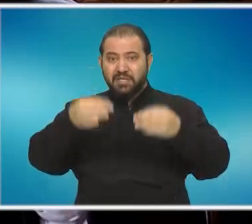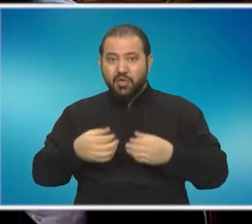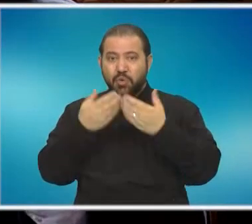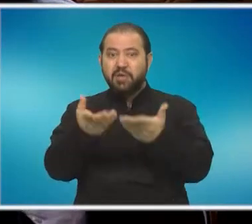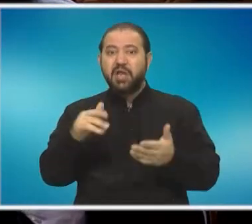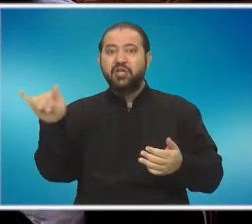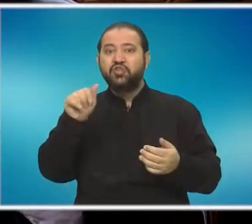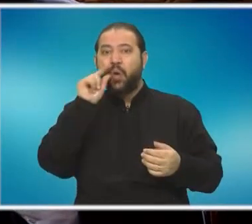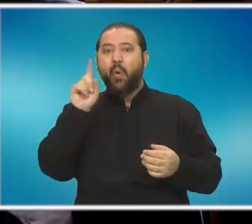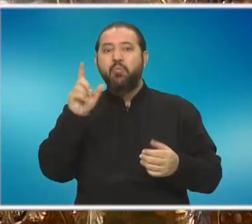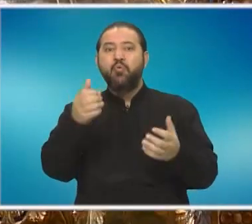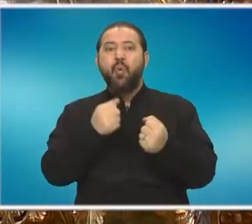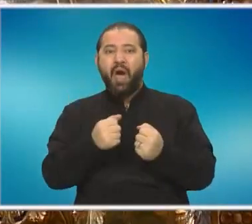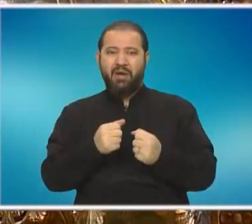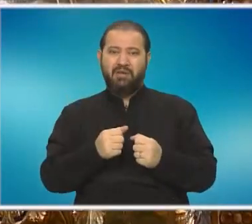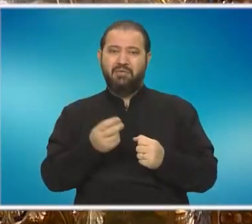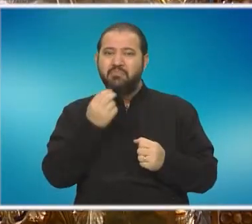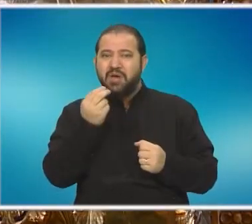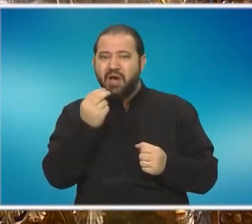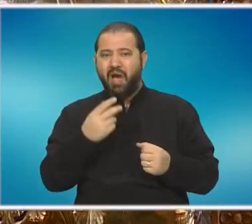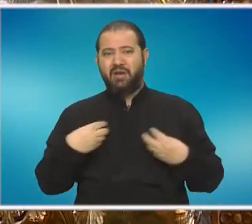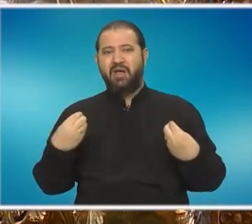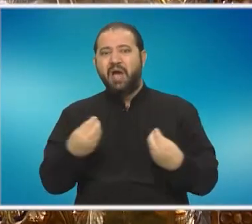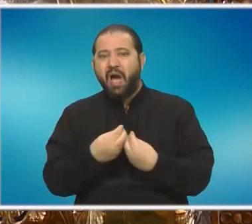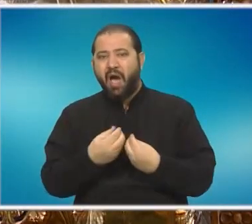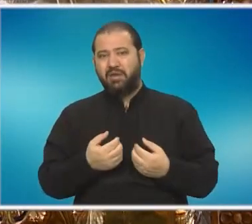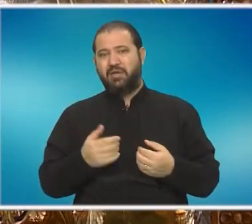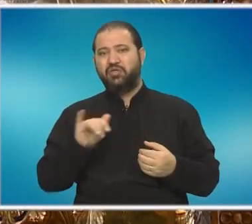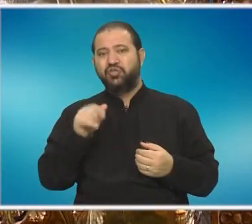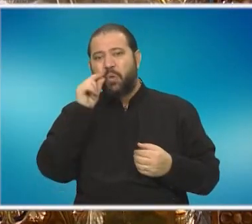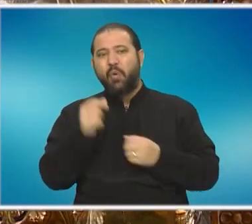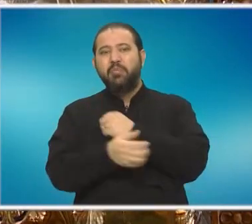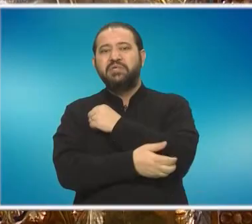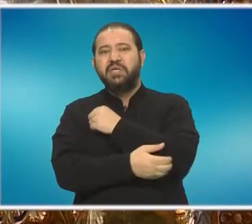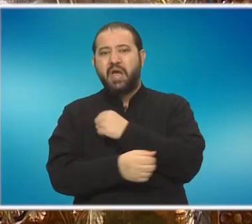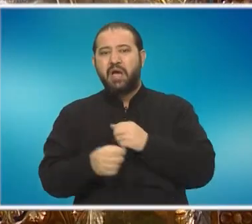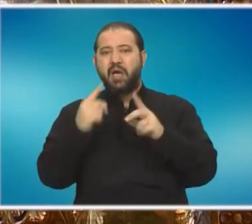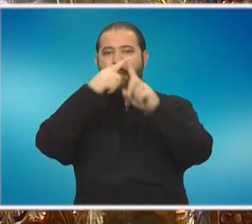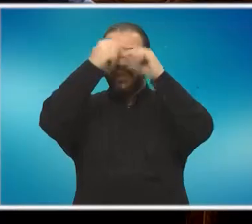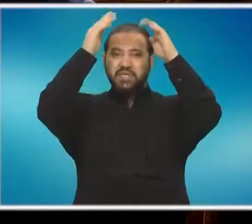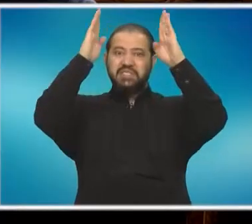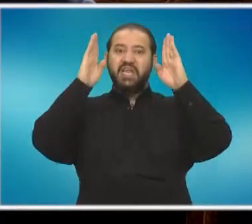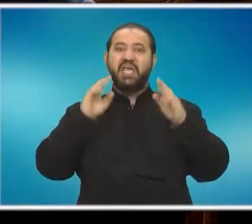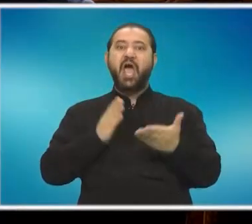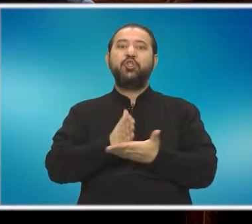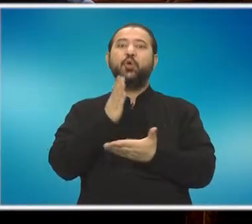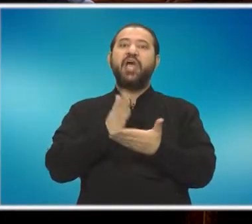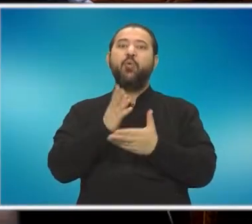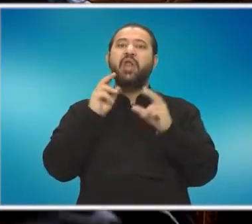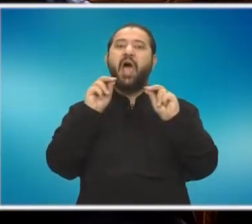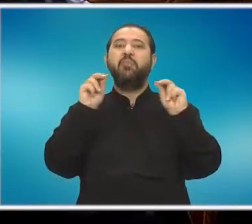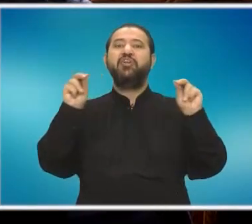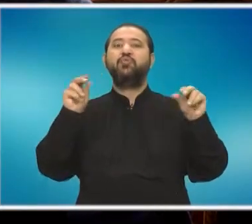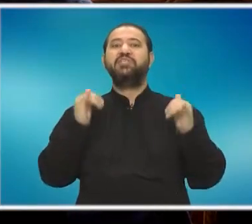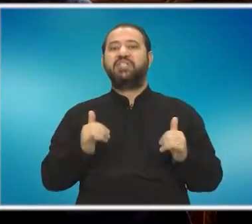întotdeauna a promovat această mărturisire a credinței prin milostenie, prin fapt. Ba mai mult decât